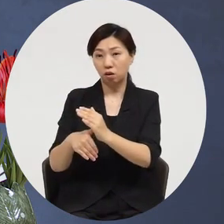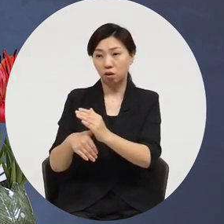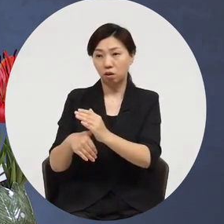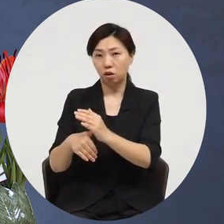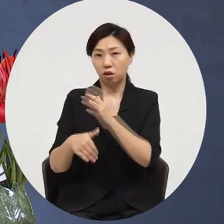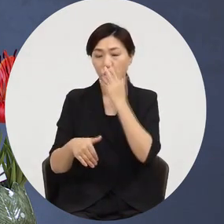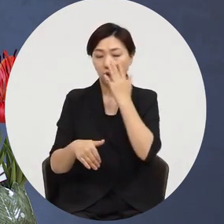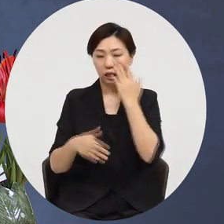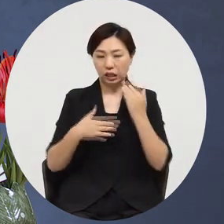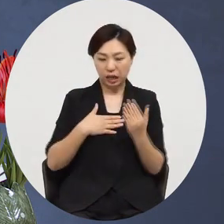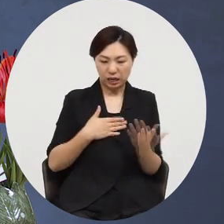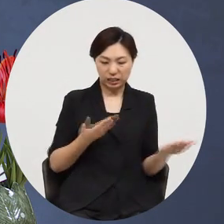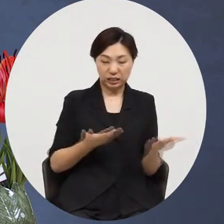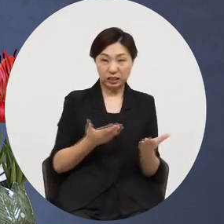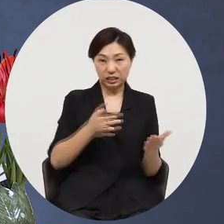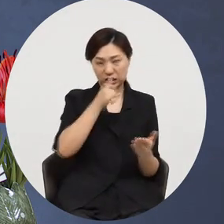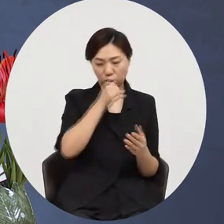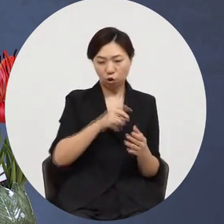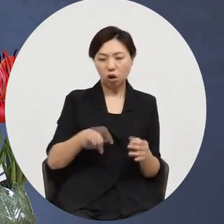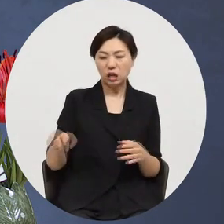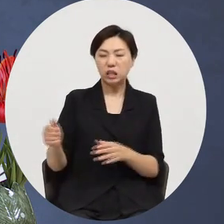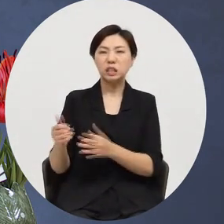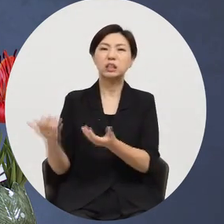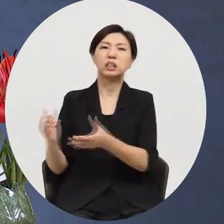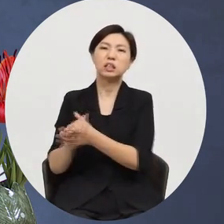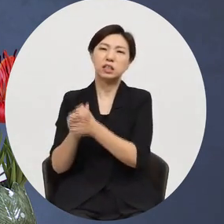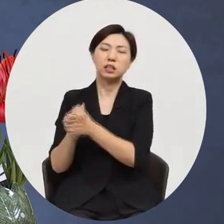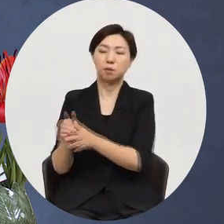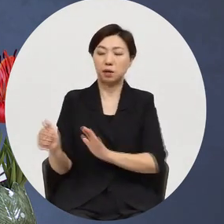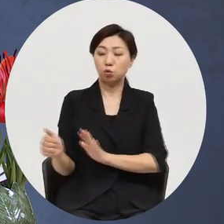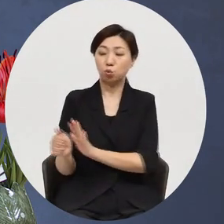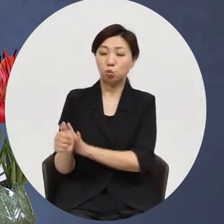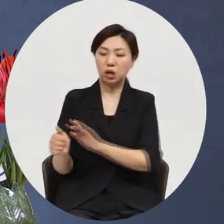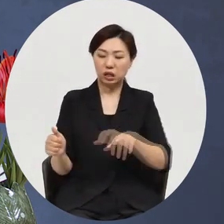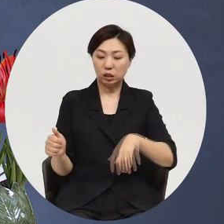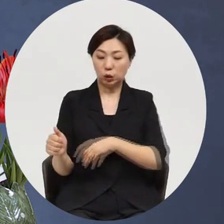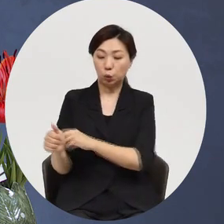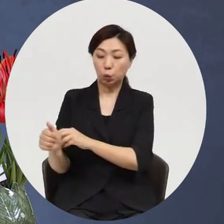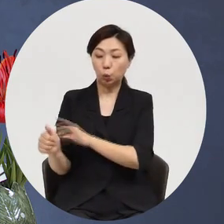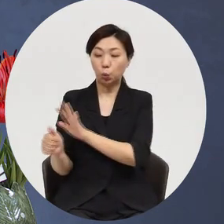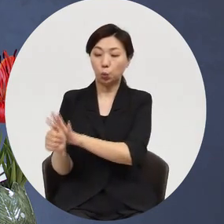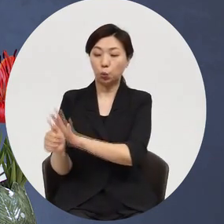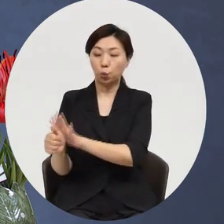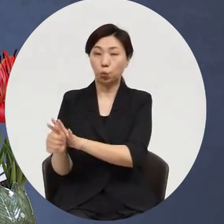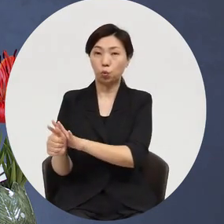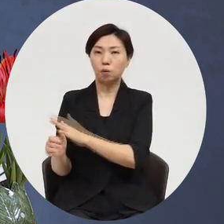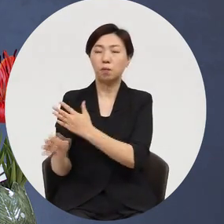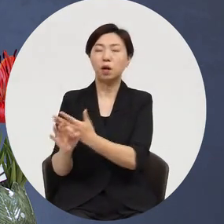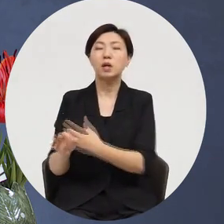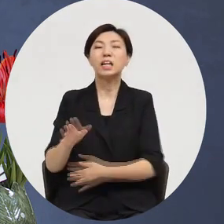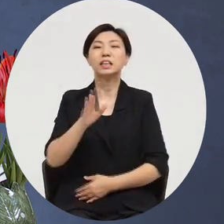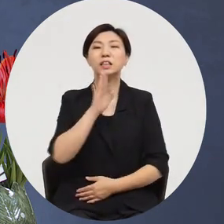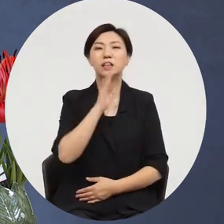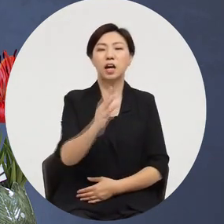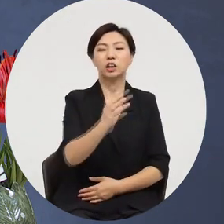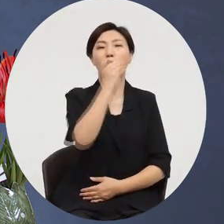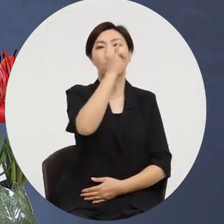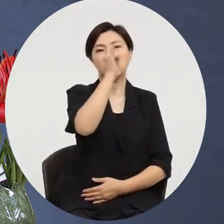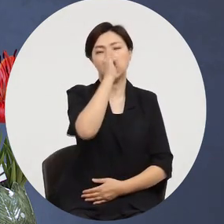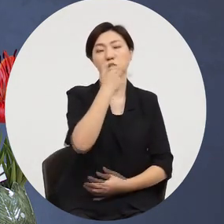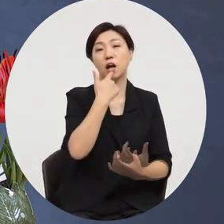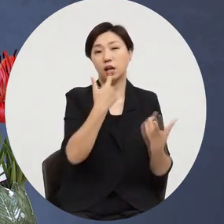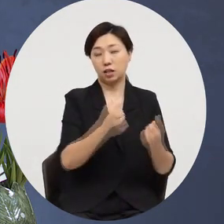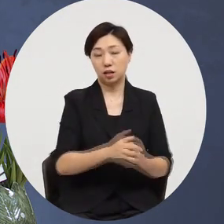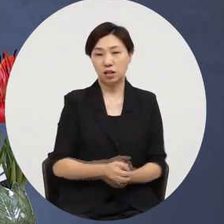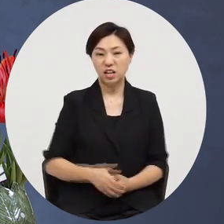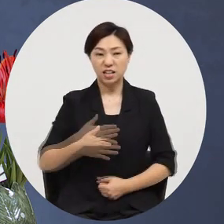한 것도 동료한테로 슬쩍 줘가 동료가 했다고 할 수 있도록 도와준다. 그러면 이제 약간 성인의 길에 들지. 내가